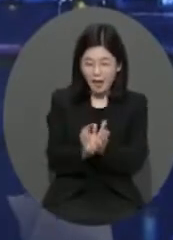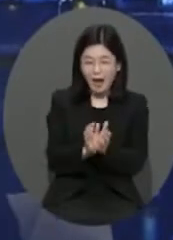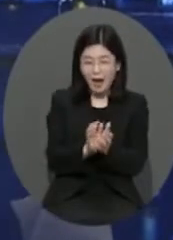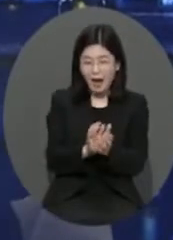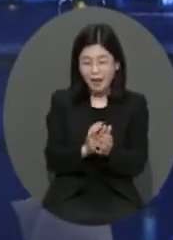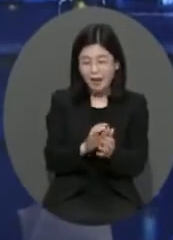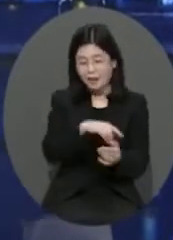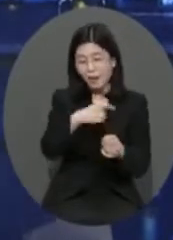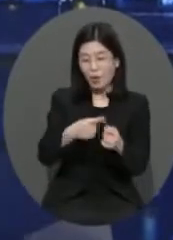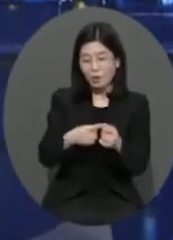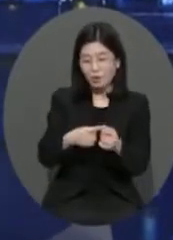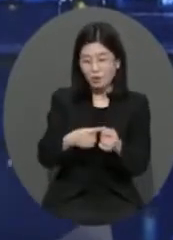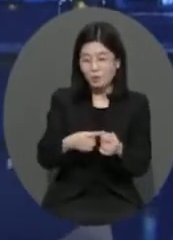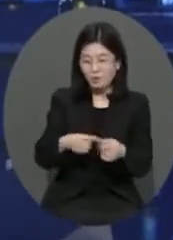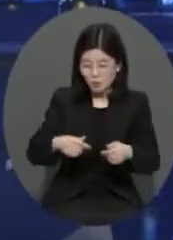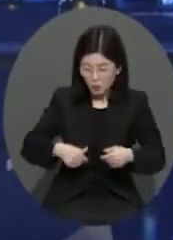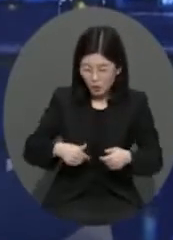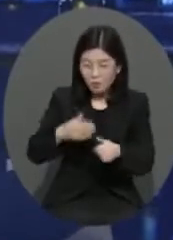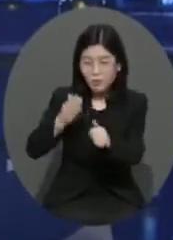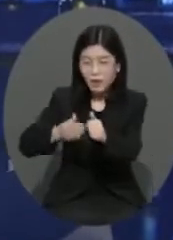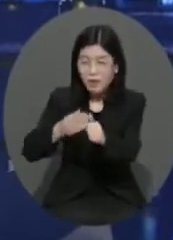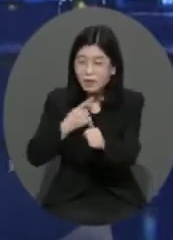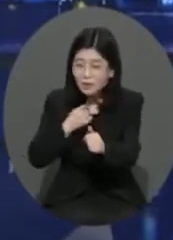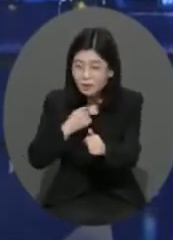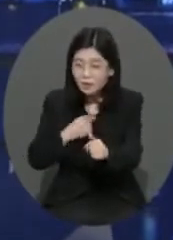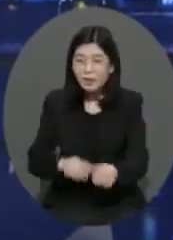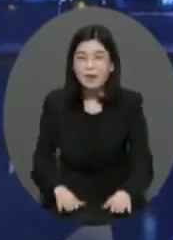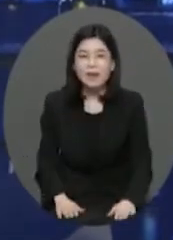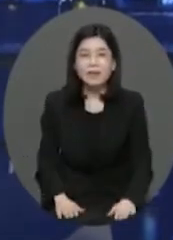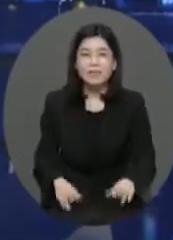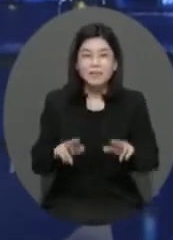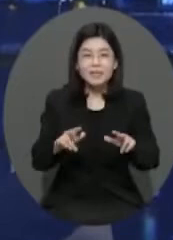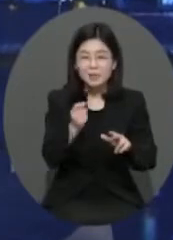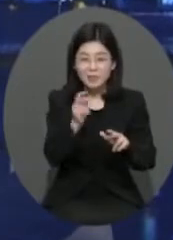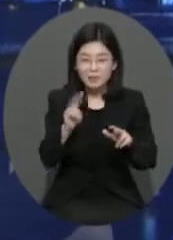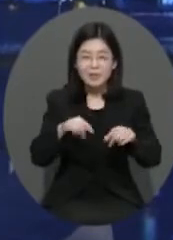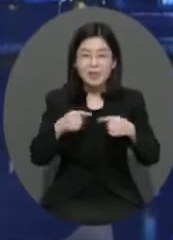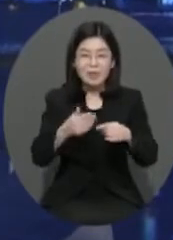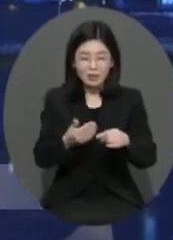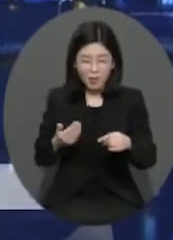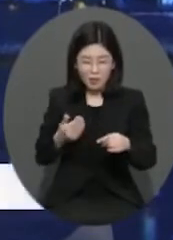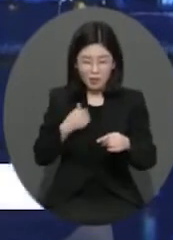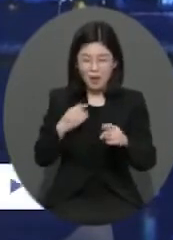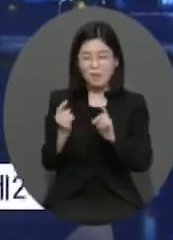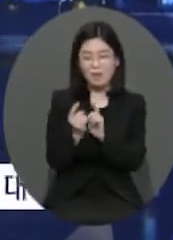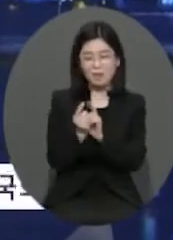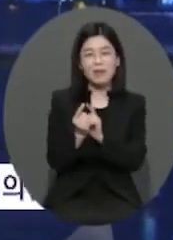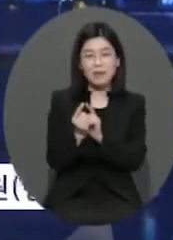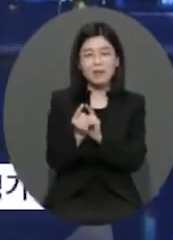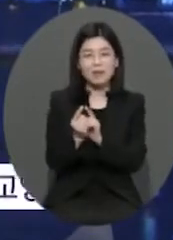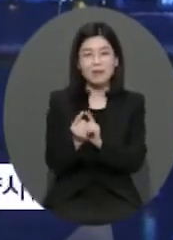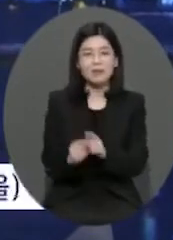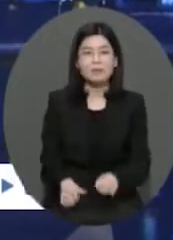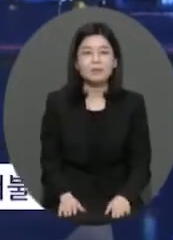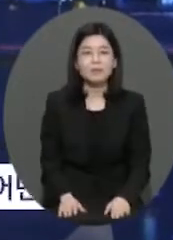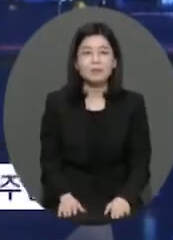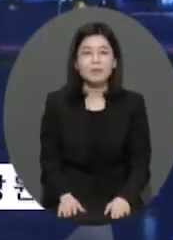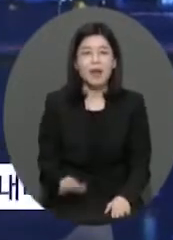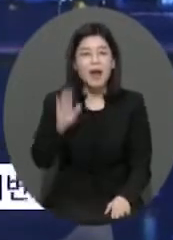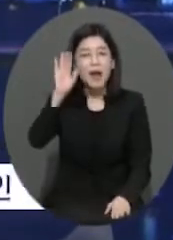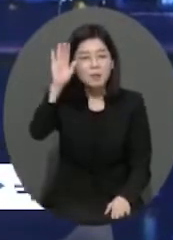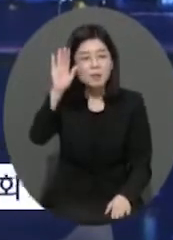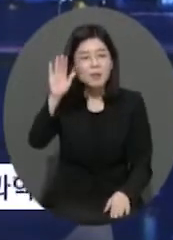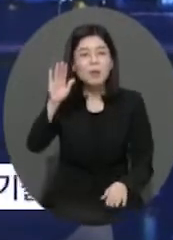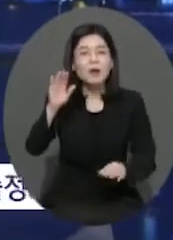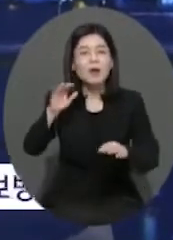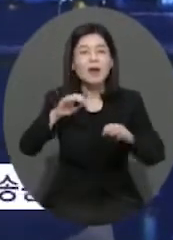오늘 알려 의 언어 이야기 나눴어요 뭐 관련해 가지고 앞으로 행보가 이런 것들에 대해서 뭐 의견들 만 주고